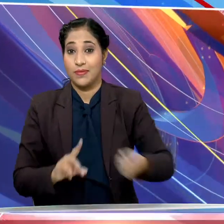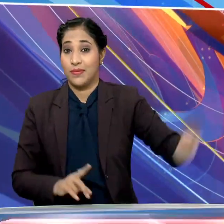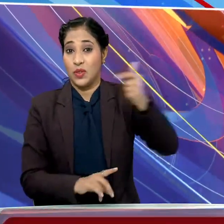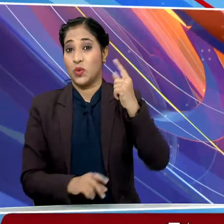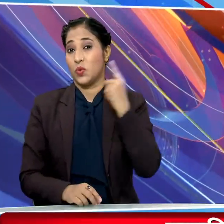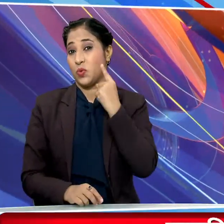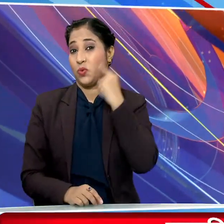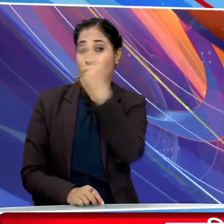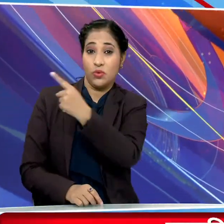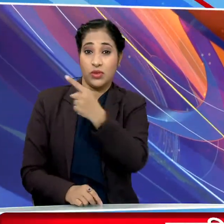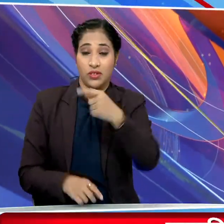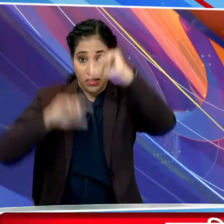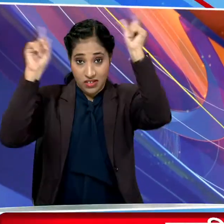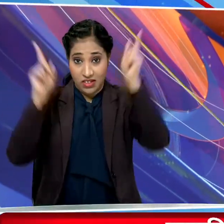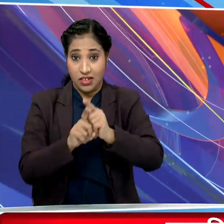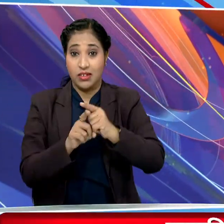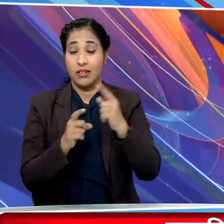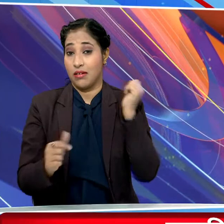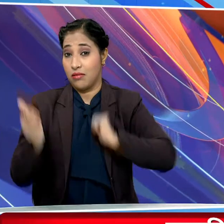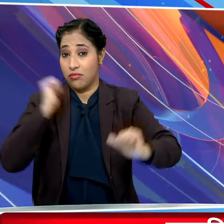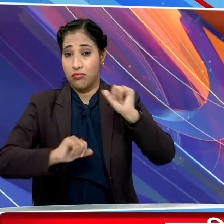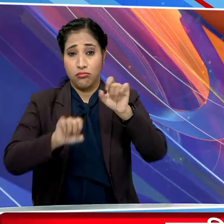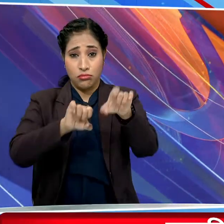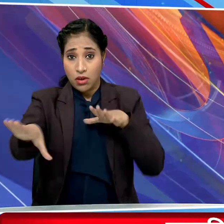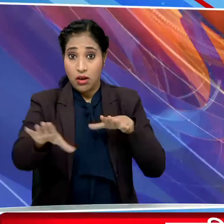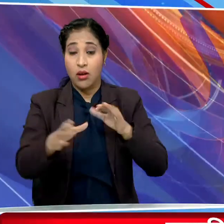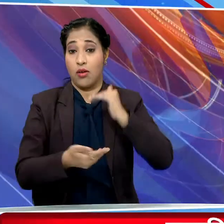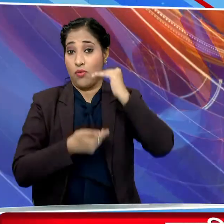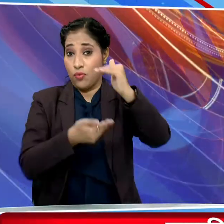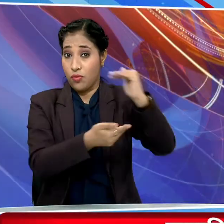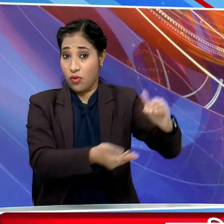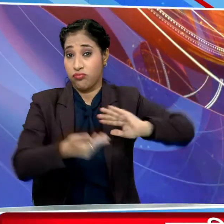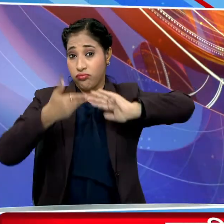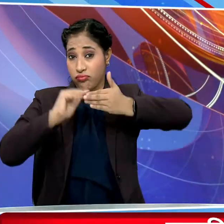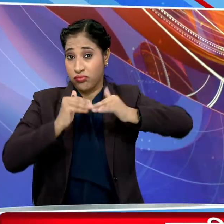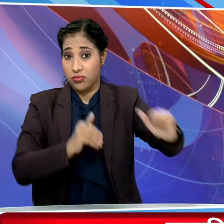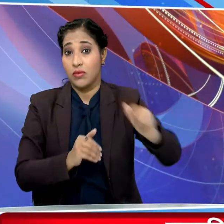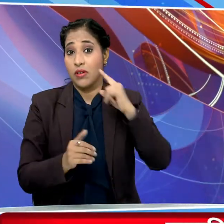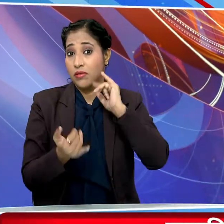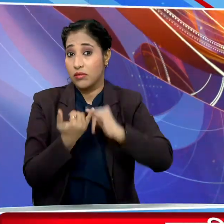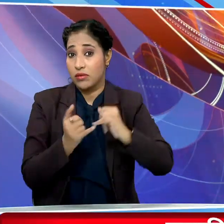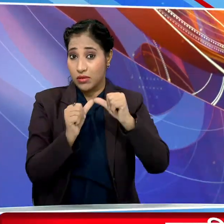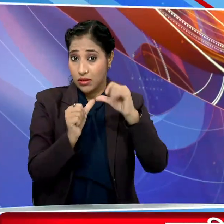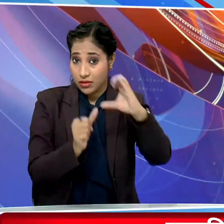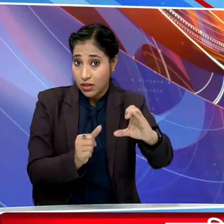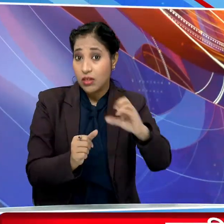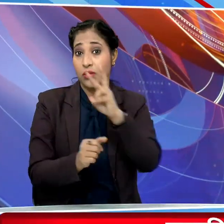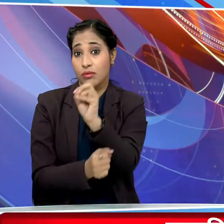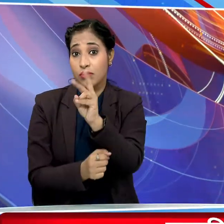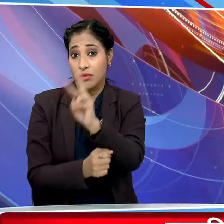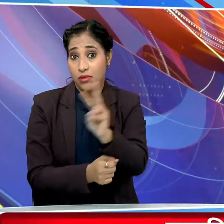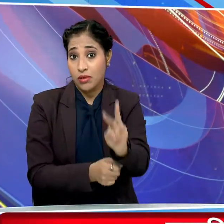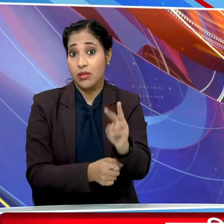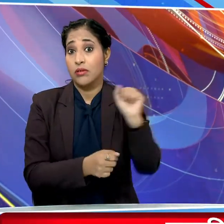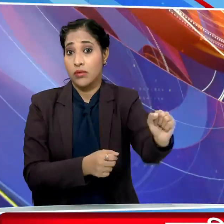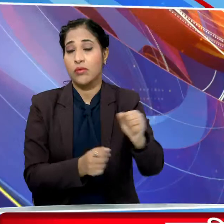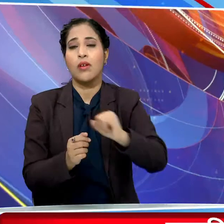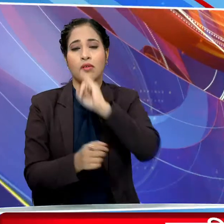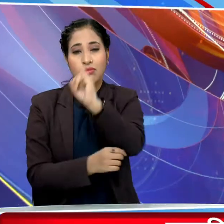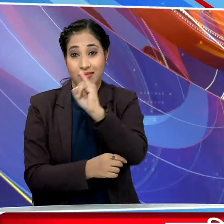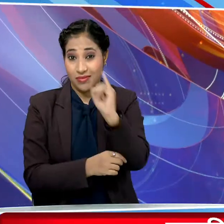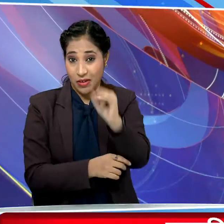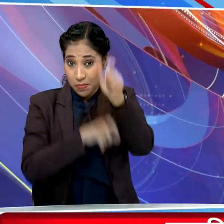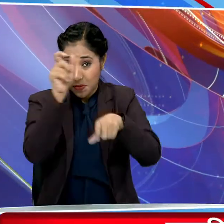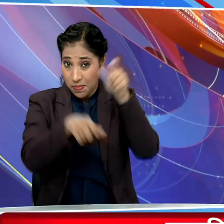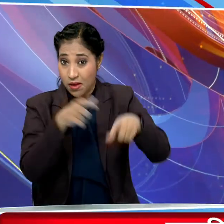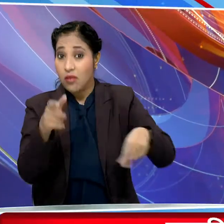राष्ट्रपति ने इंदौर में इंडिया स्मार्ट सिटीज पुरस्कार प्रतियोगिता ISAC 2022 के 66